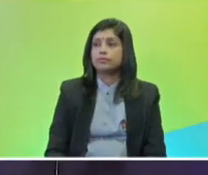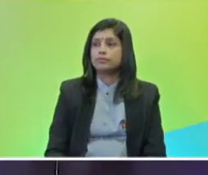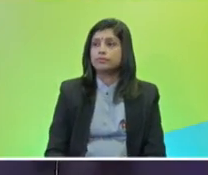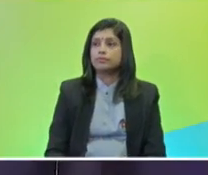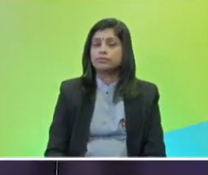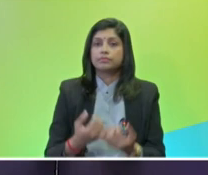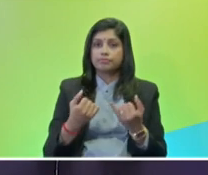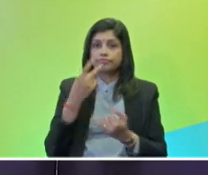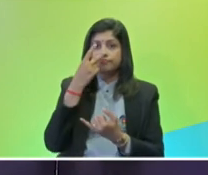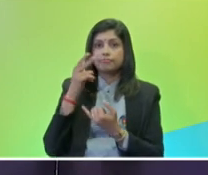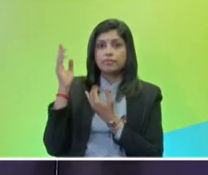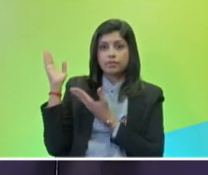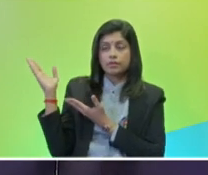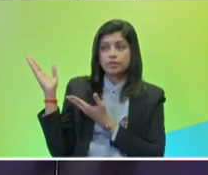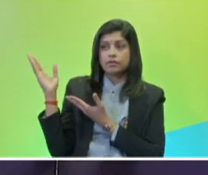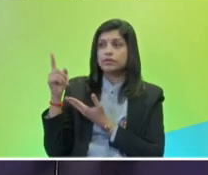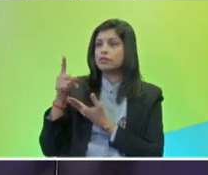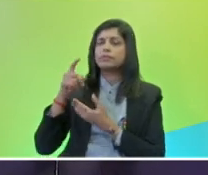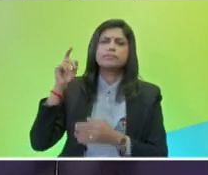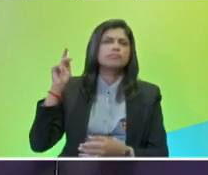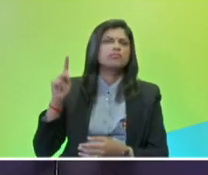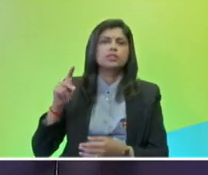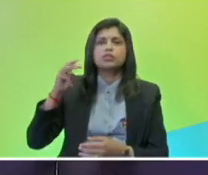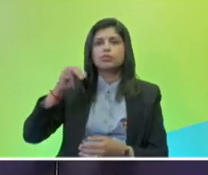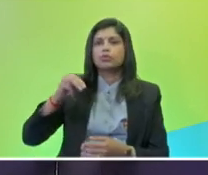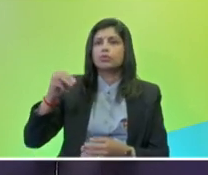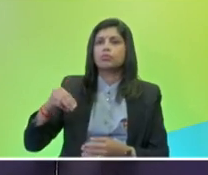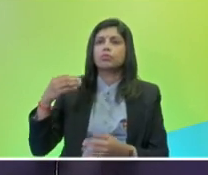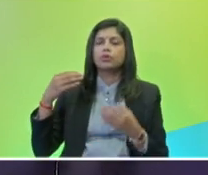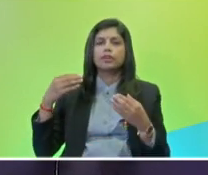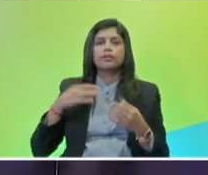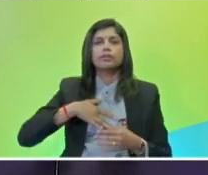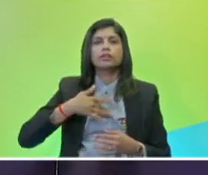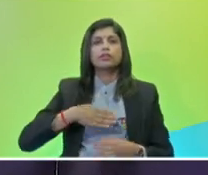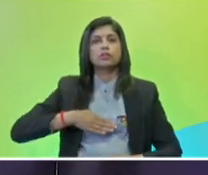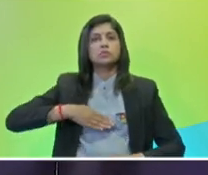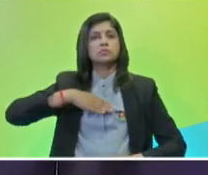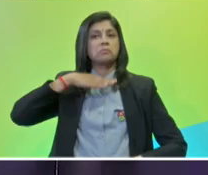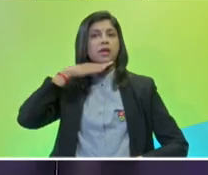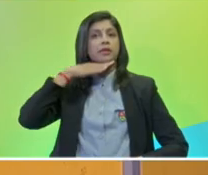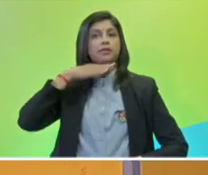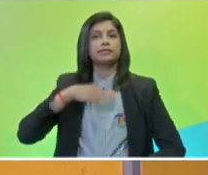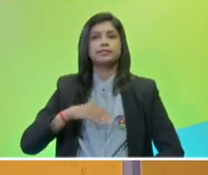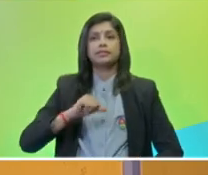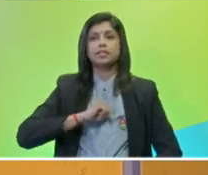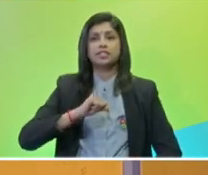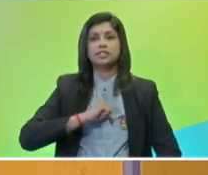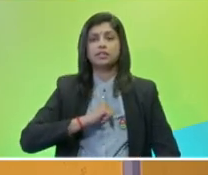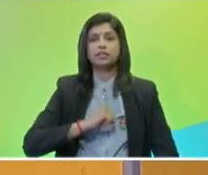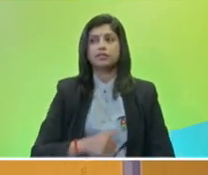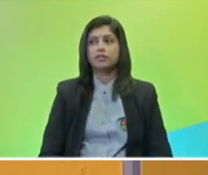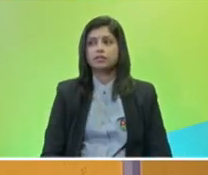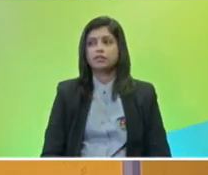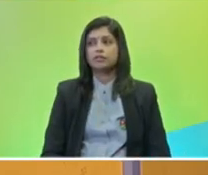kan saya pasti mulai murid cukup bangga bukan saya dengan diri mereka